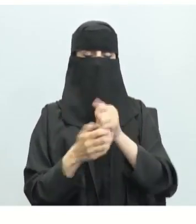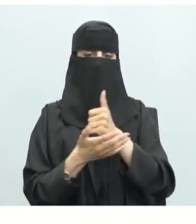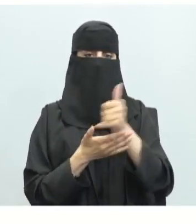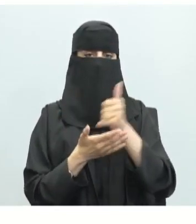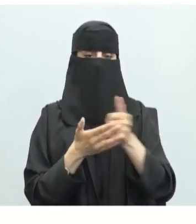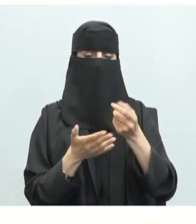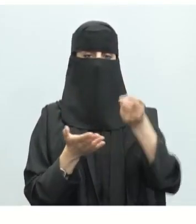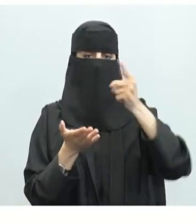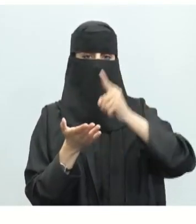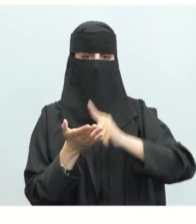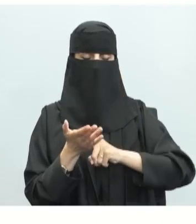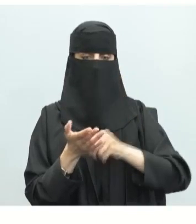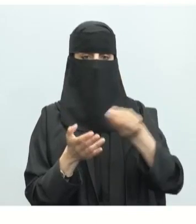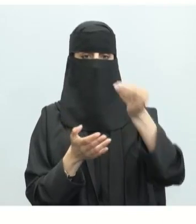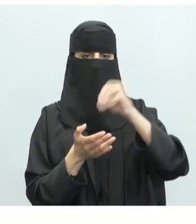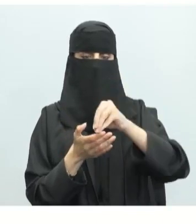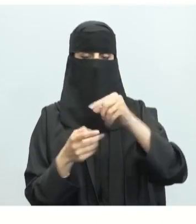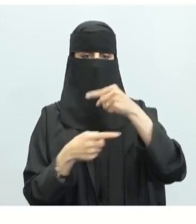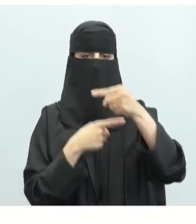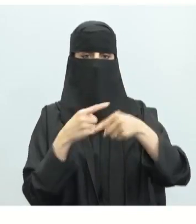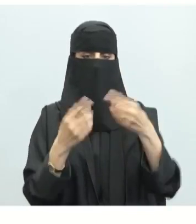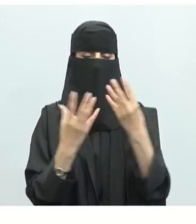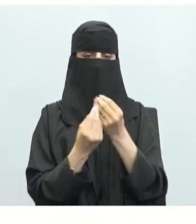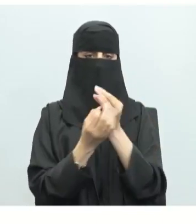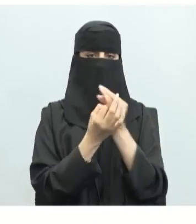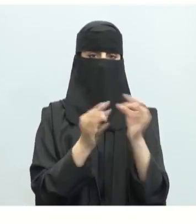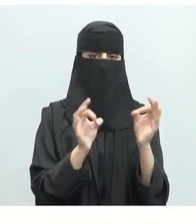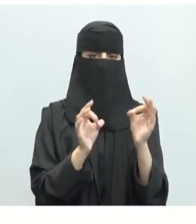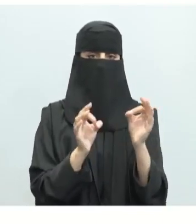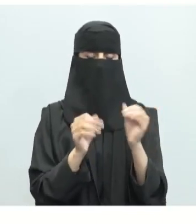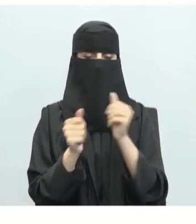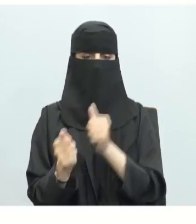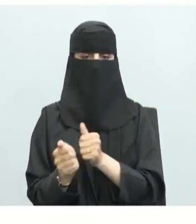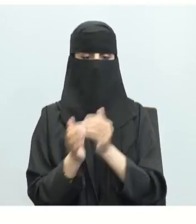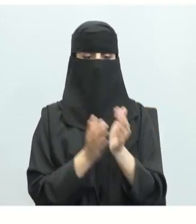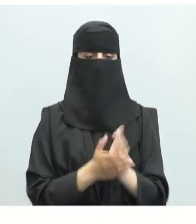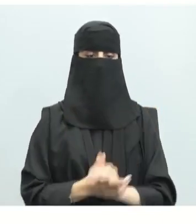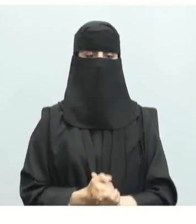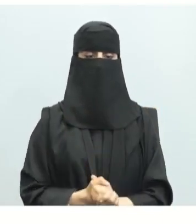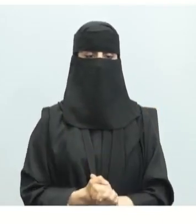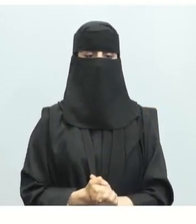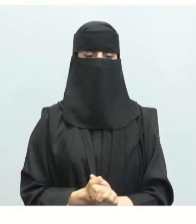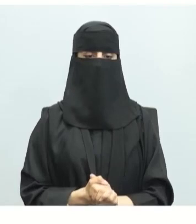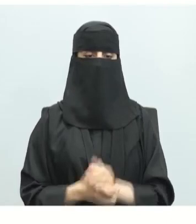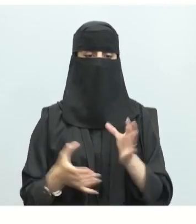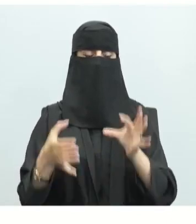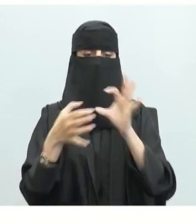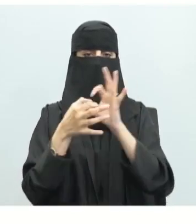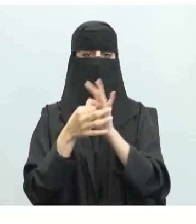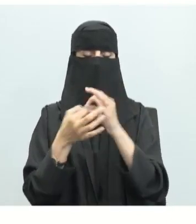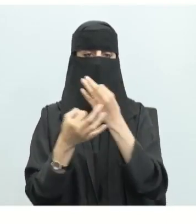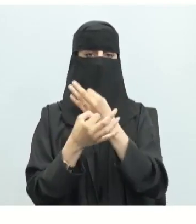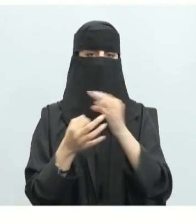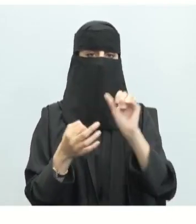استخدمنا كلها، جميعها، لاحظنا أنها تفيد الإحاطة والشمول، كذلك اتصلت بالضمير، هذه